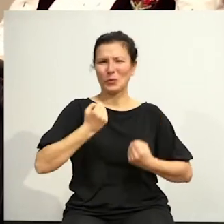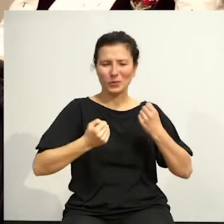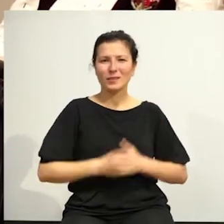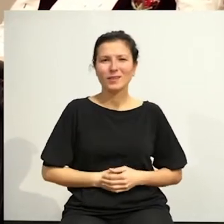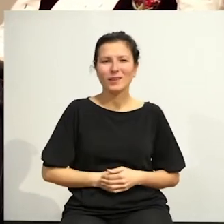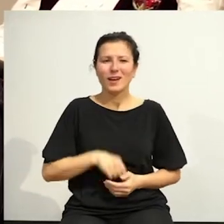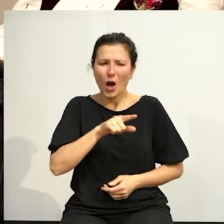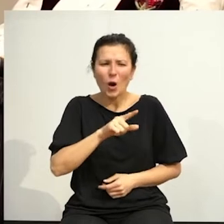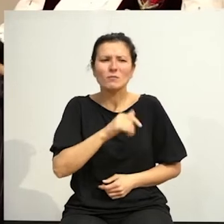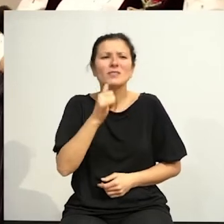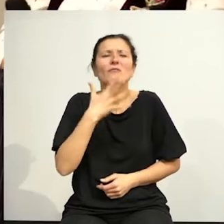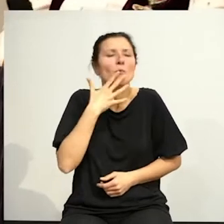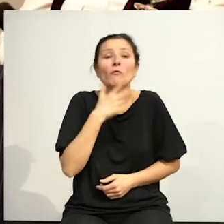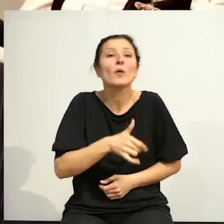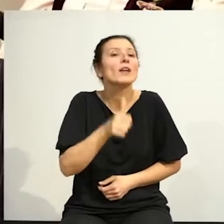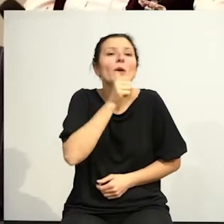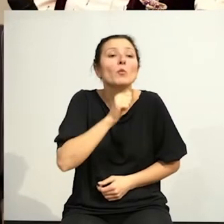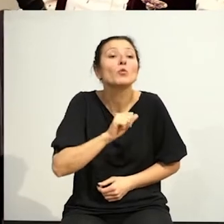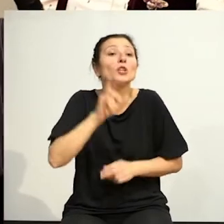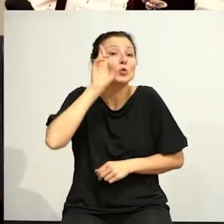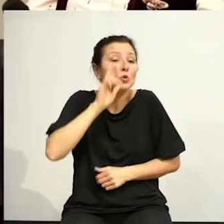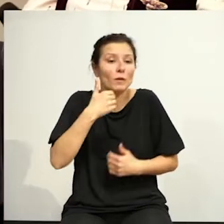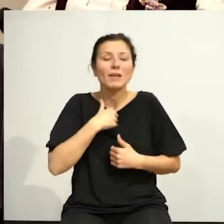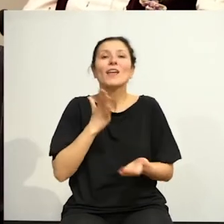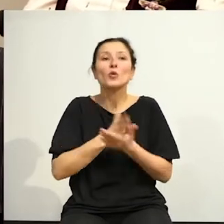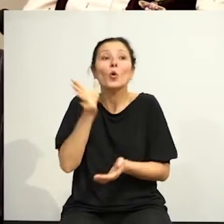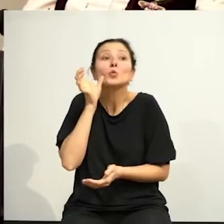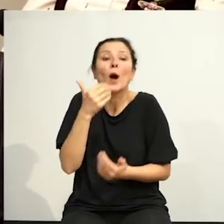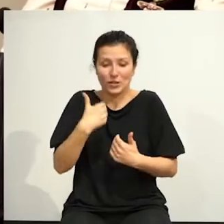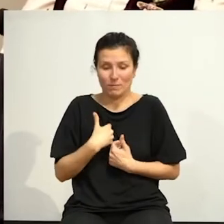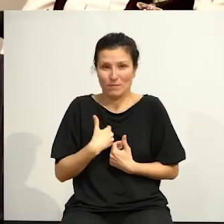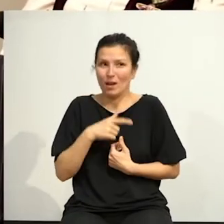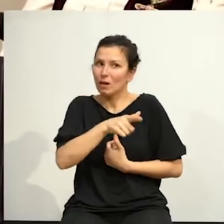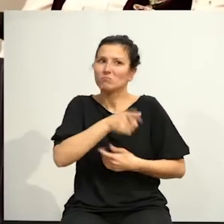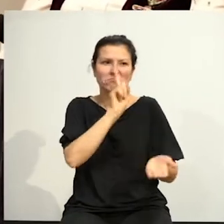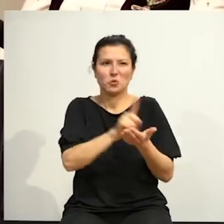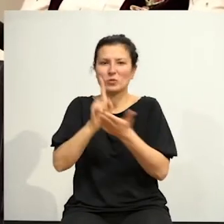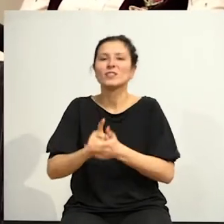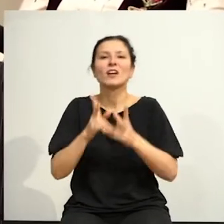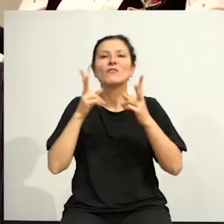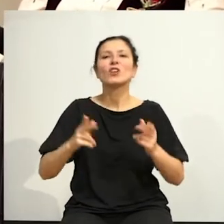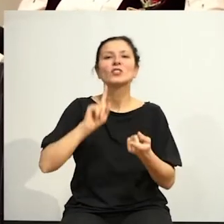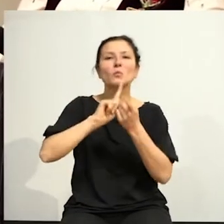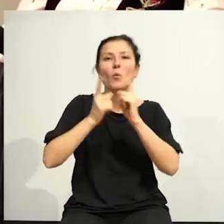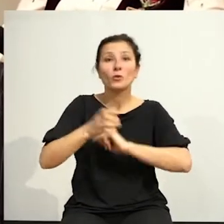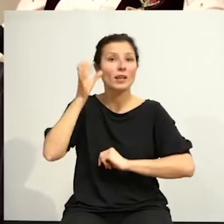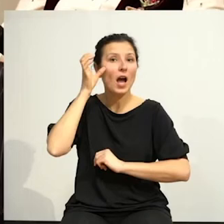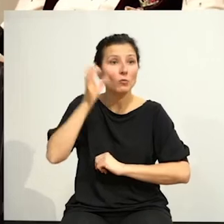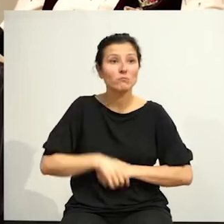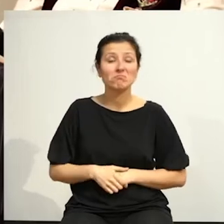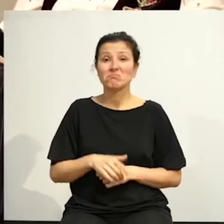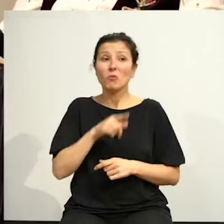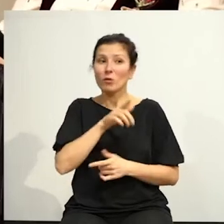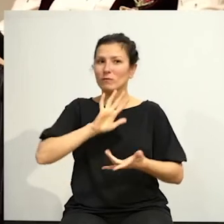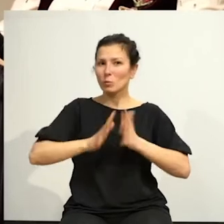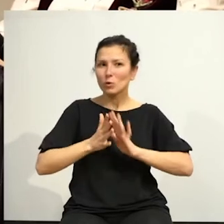mówił, nie próbujcie mnie zrozumieć, tylko mnie słuchajcie. I odnosił ogromne sukcesy na spotkaniach autorskich, kiedy w sposób zresztą